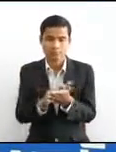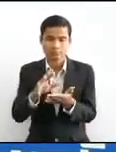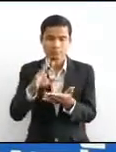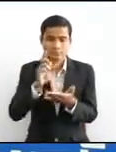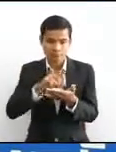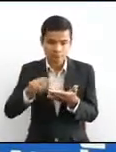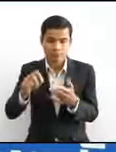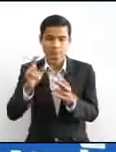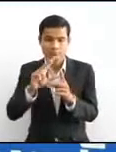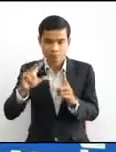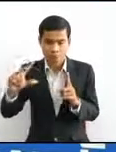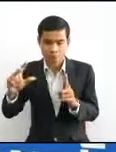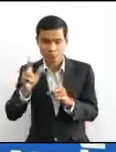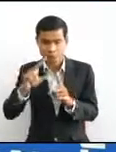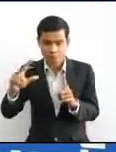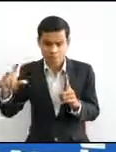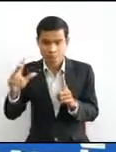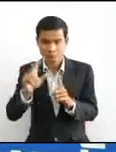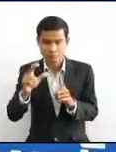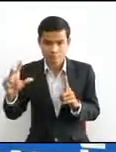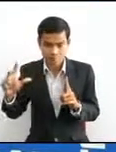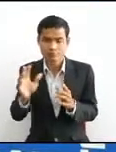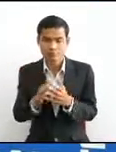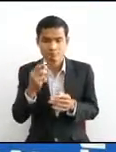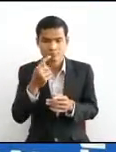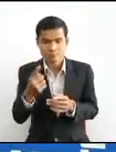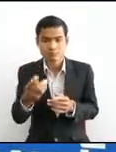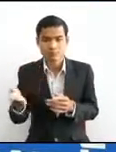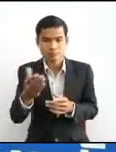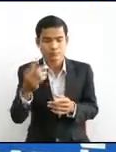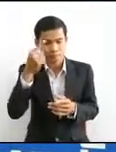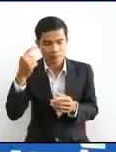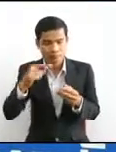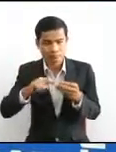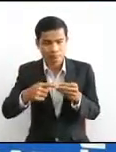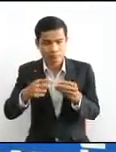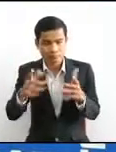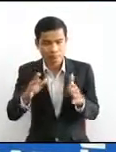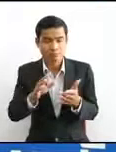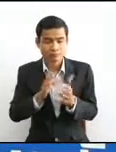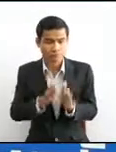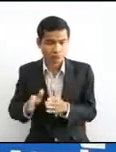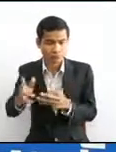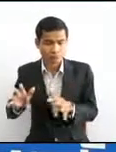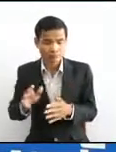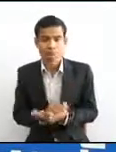sệt clear nè kêu hai clear con nè tọ tìm không ai đây ai hai nữa con